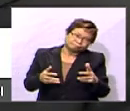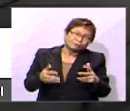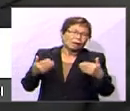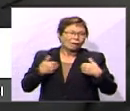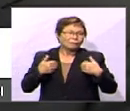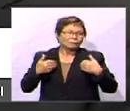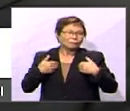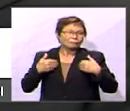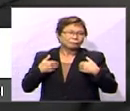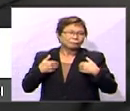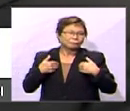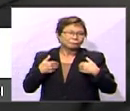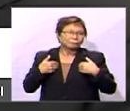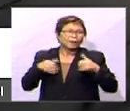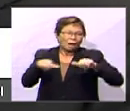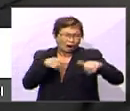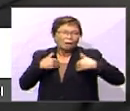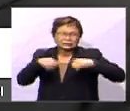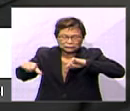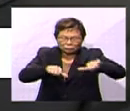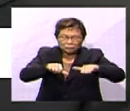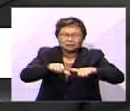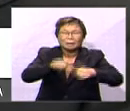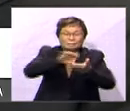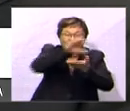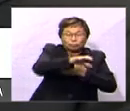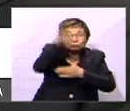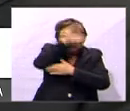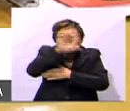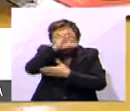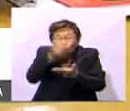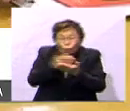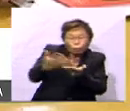terdapatnya aktiviti untuk mencari pulangan yang lebih tinggi.